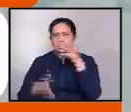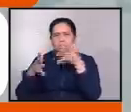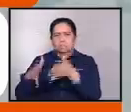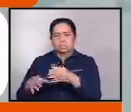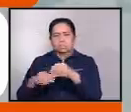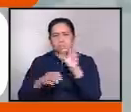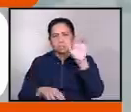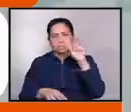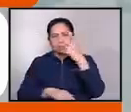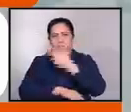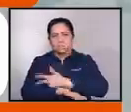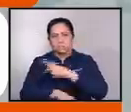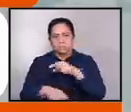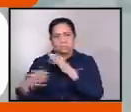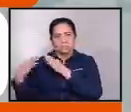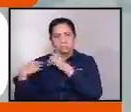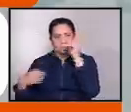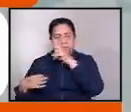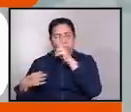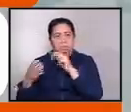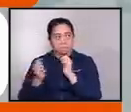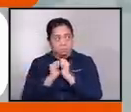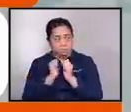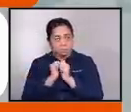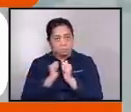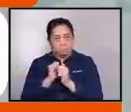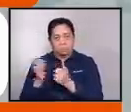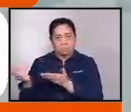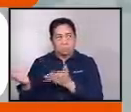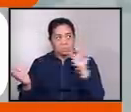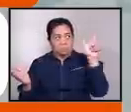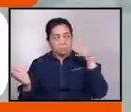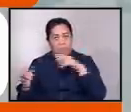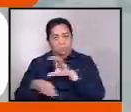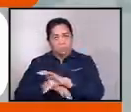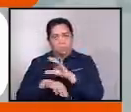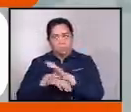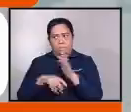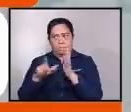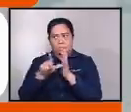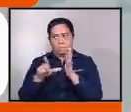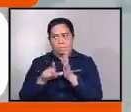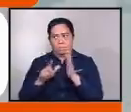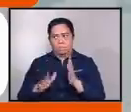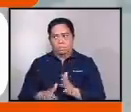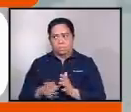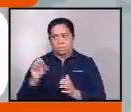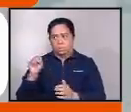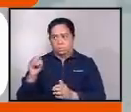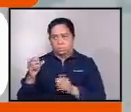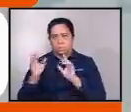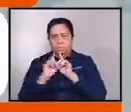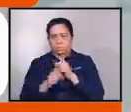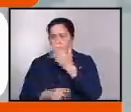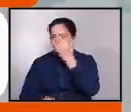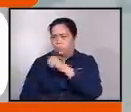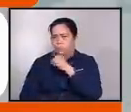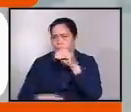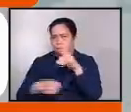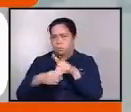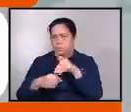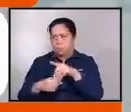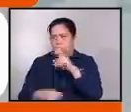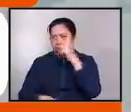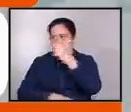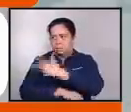sa kaha ng 3 days? So meron siya kapabayaan kung tutuusin. Okay, mamaya kukonsulta tayo sa abogado. Ano? So pakisagot ma'am, bakit yun for the,